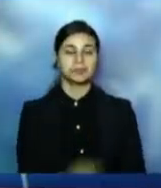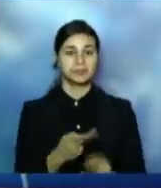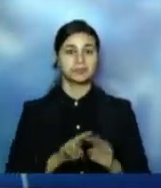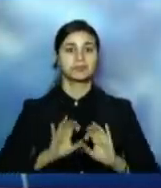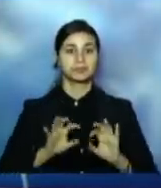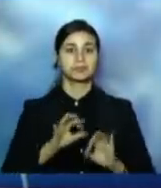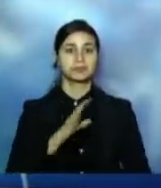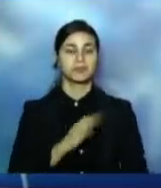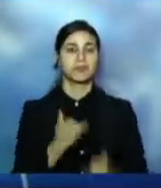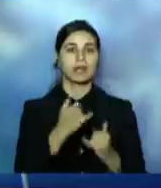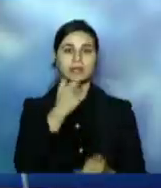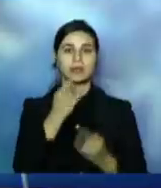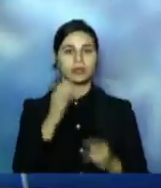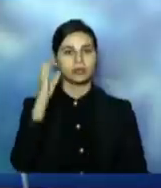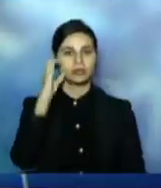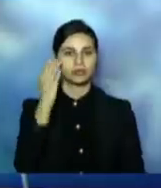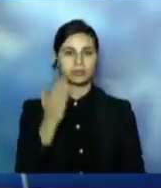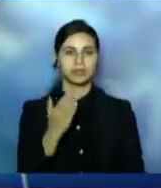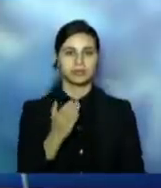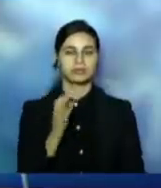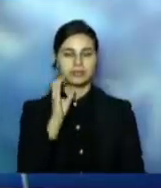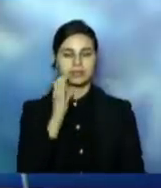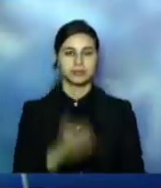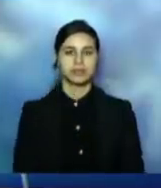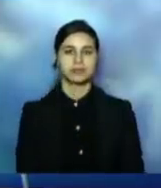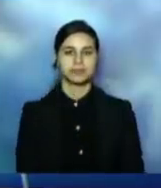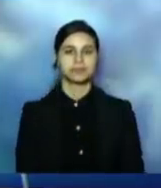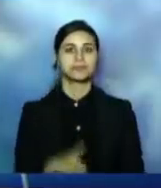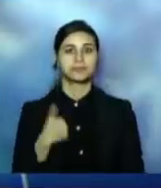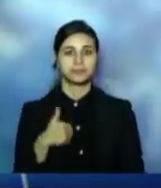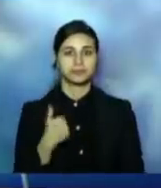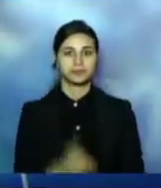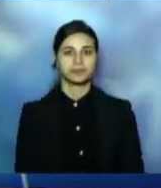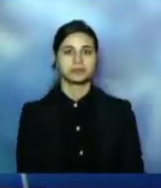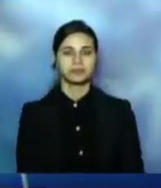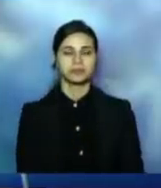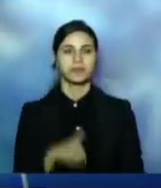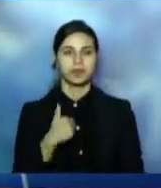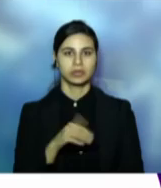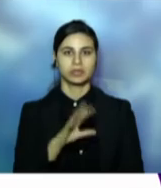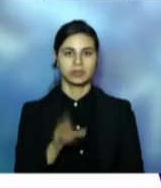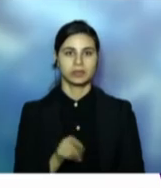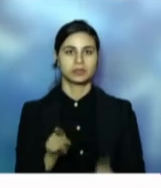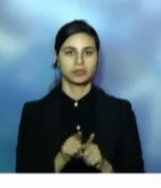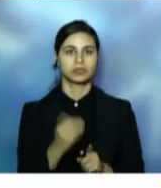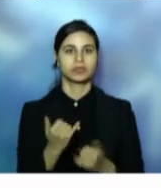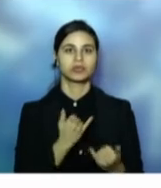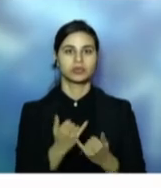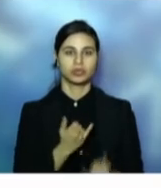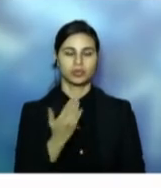ყველაფერი გაგახსენეთ, ახლა მაყურებელს უსმენთ. დილამშვიდობისა, გისმენთ. დილამშვიდობის, ქალბატონო მარი, მოგესალმებით, მივესალმებით თქვენ